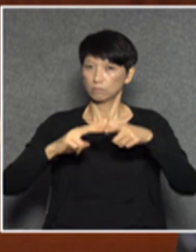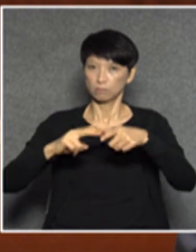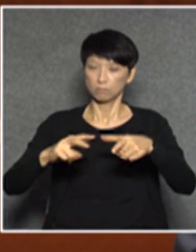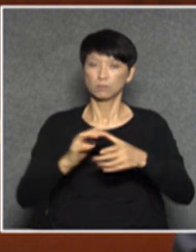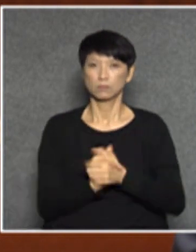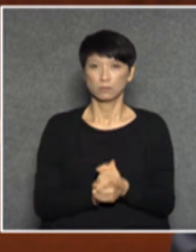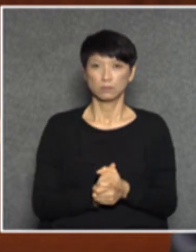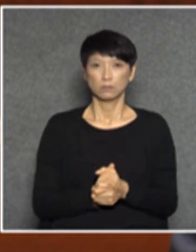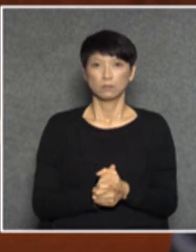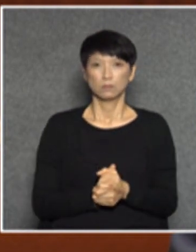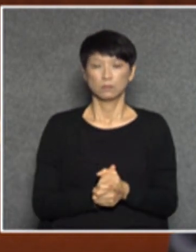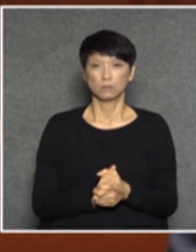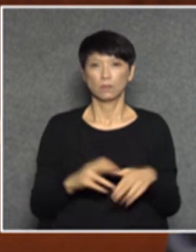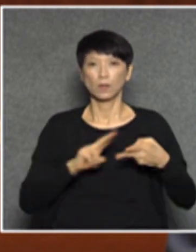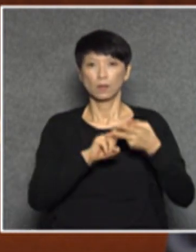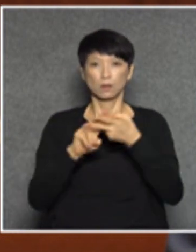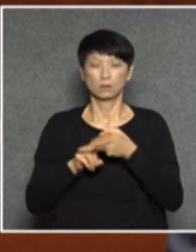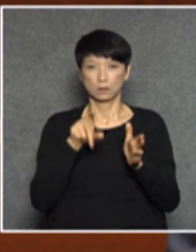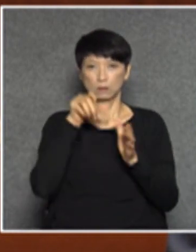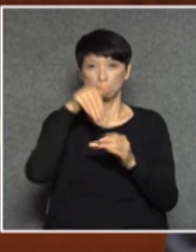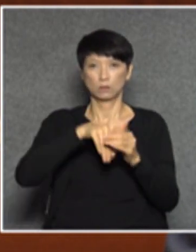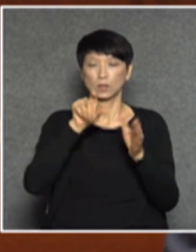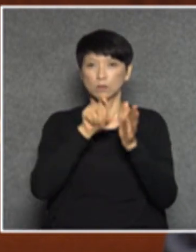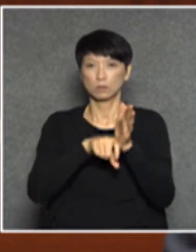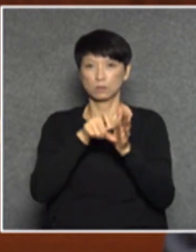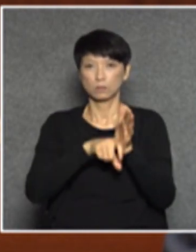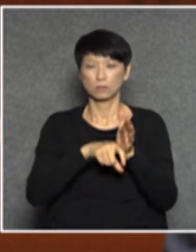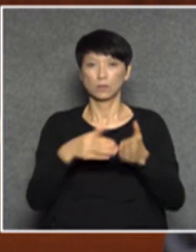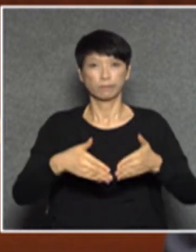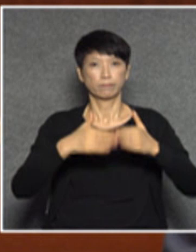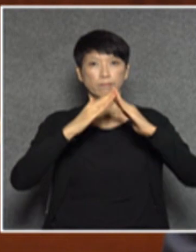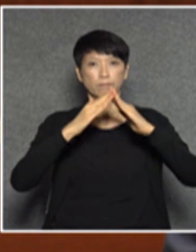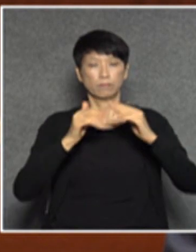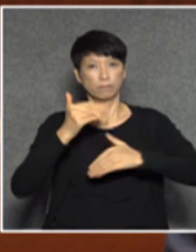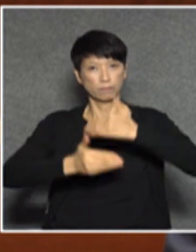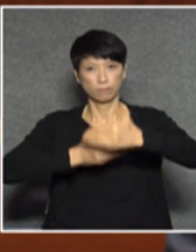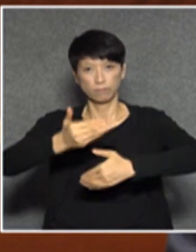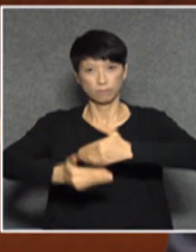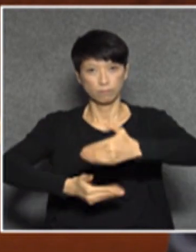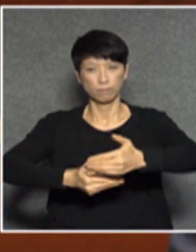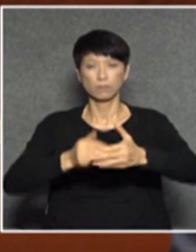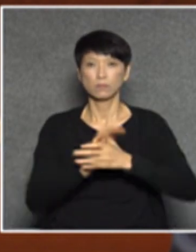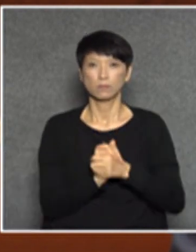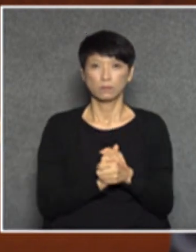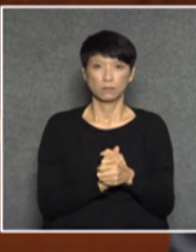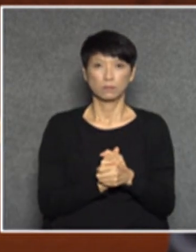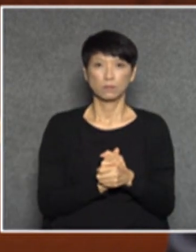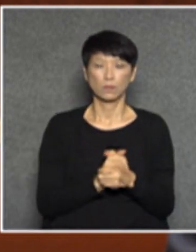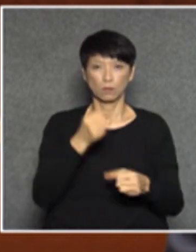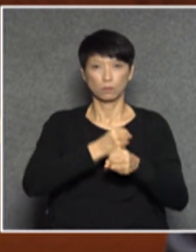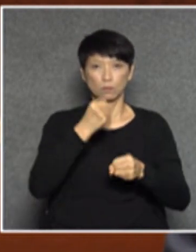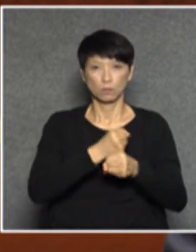在亞投行的設置和營運過程當中，我們是有很多工作要